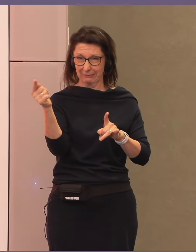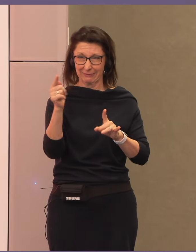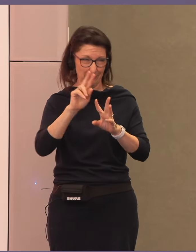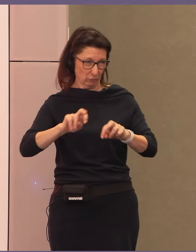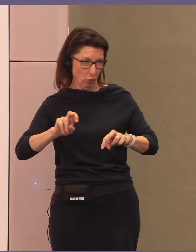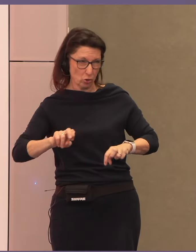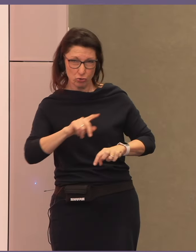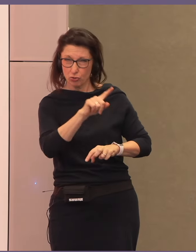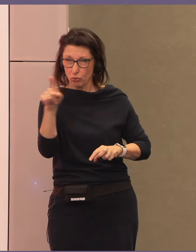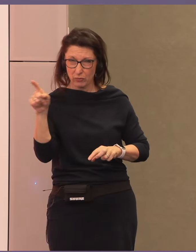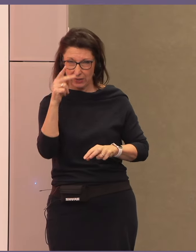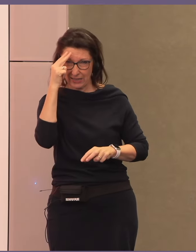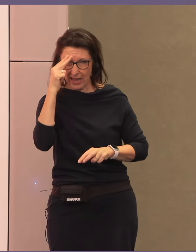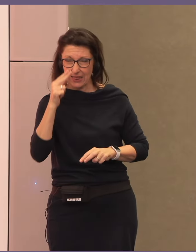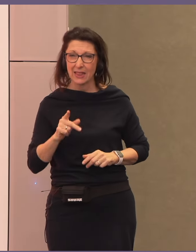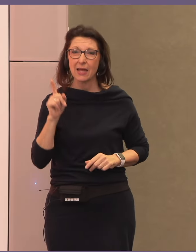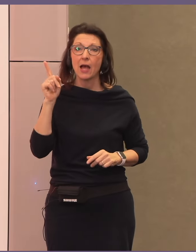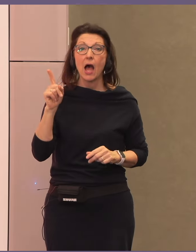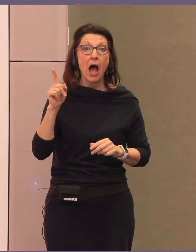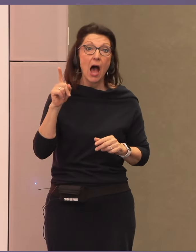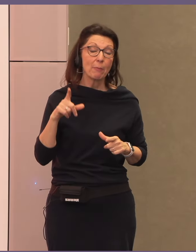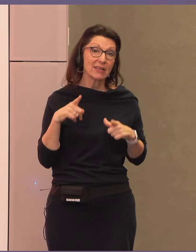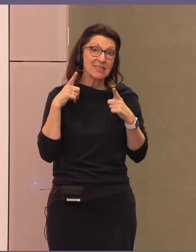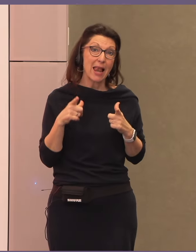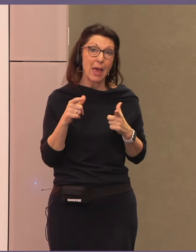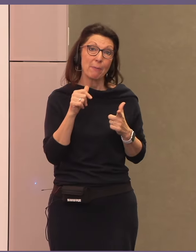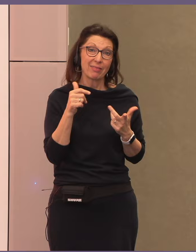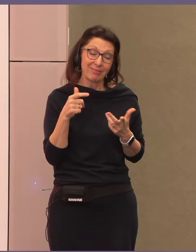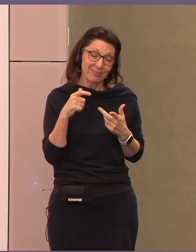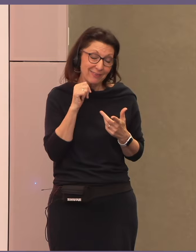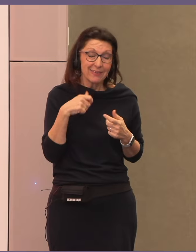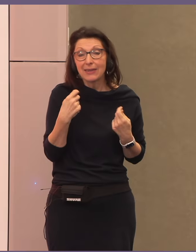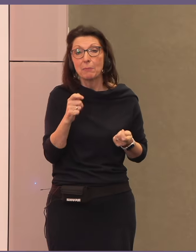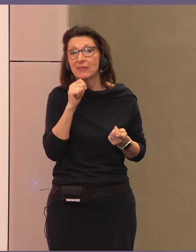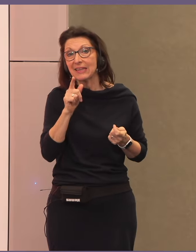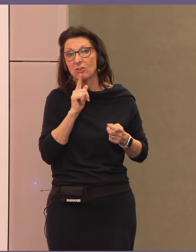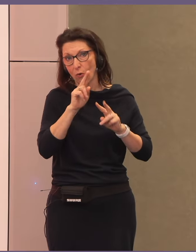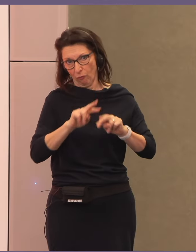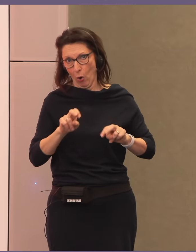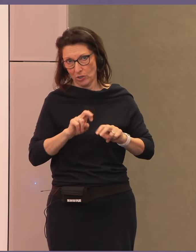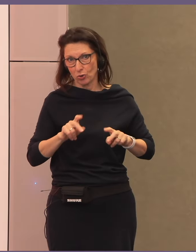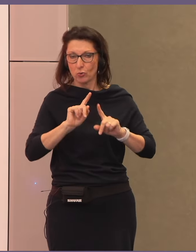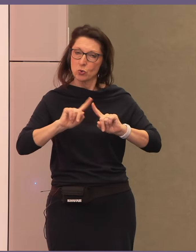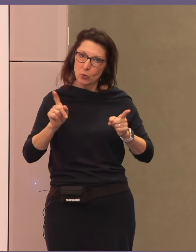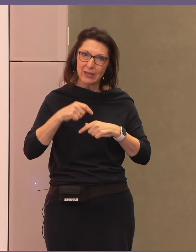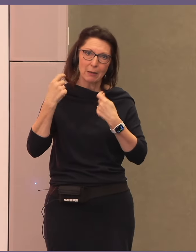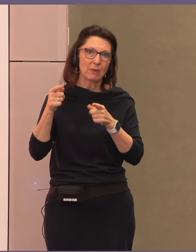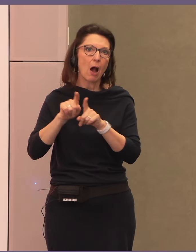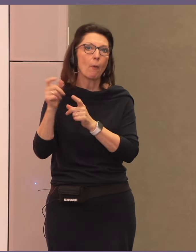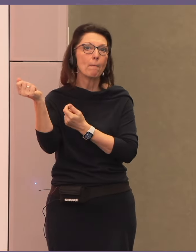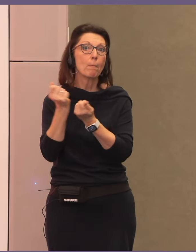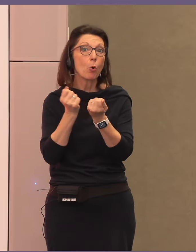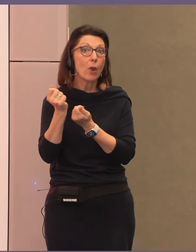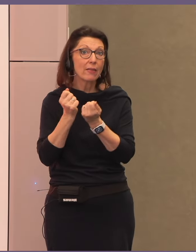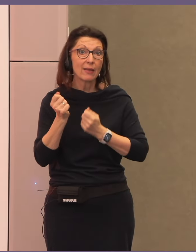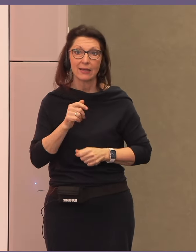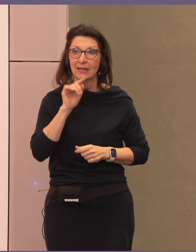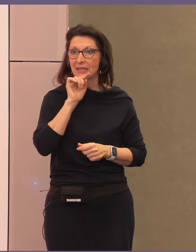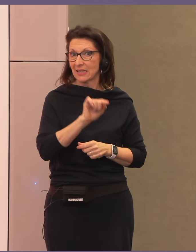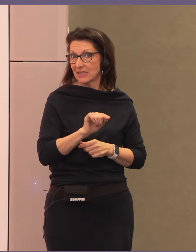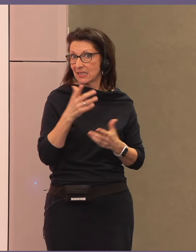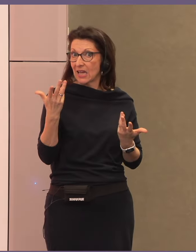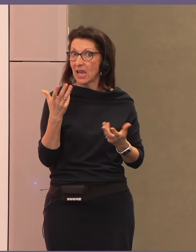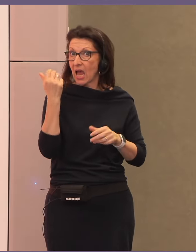Leben war aber nicht nur von Forschung geprägt, sondern auch von einer sehr, sehr starken Politisierung. Aufgrund ihrer illegalen politischen Arbeit